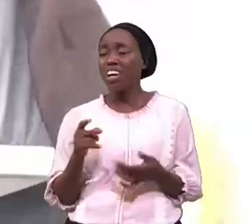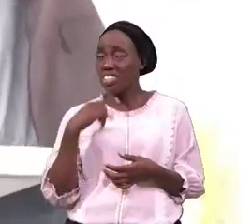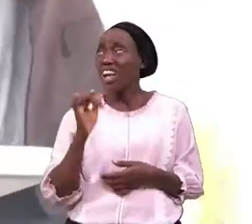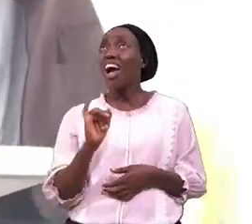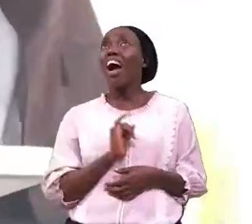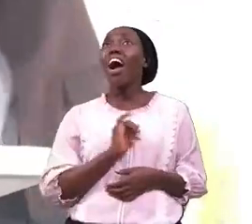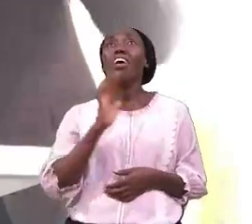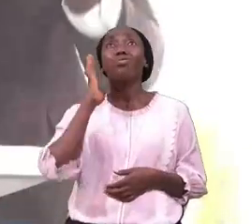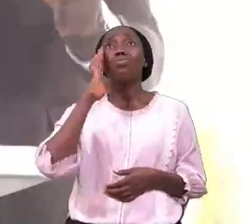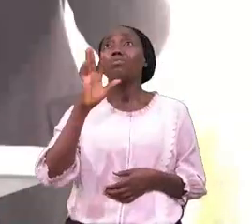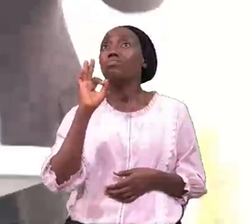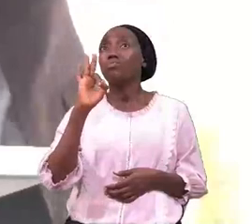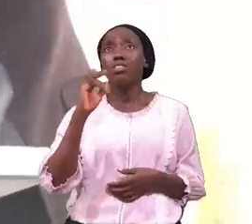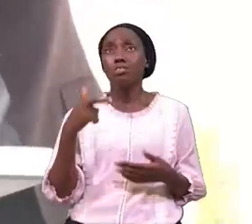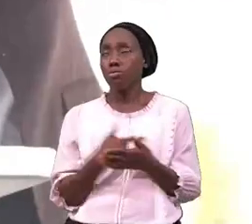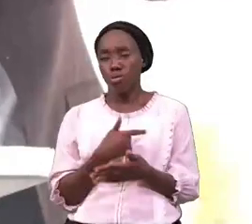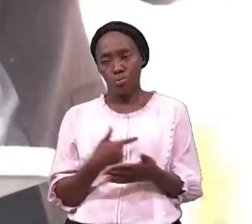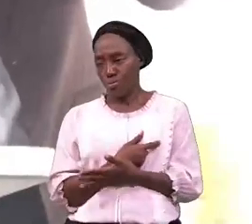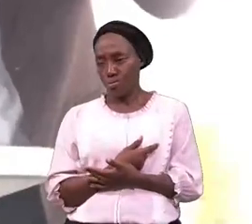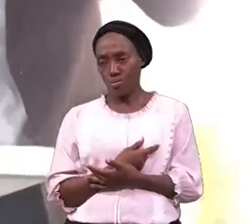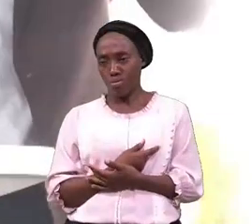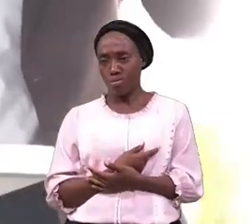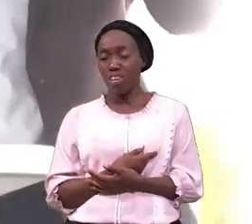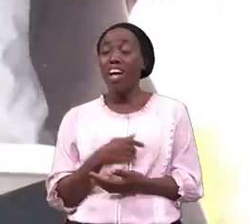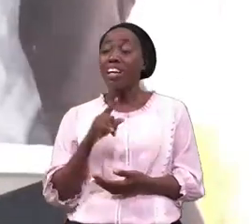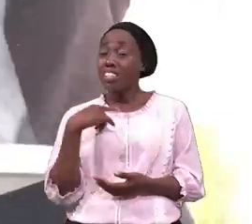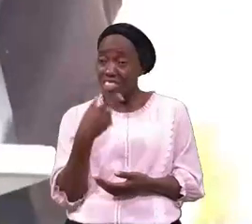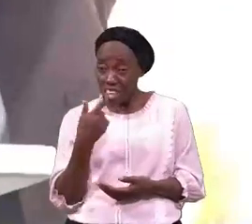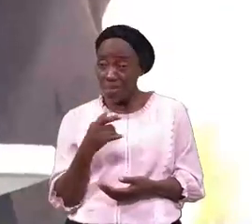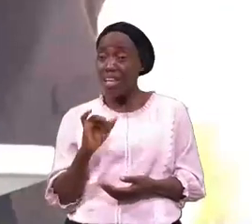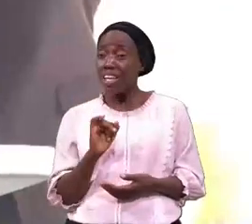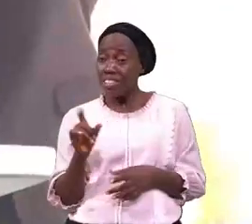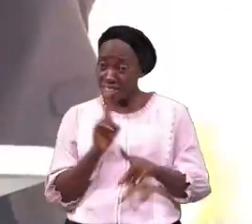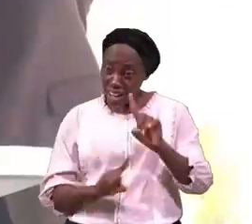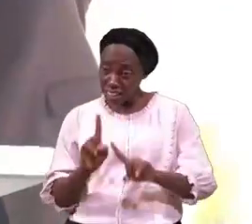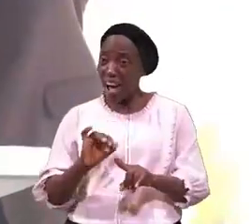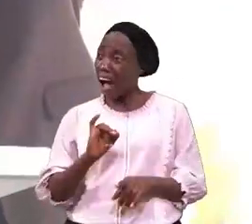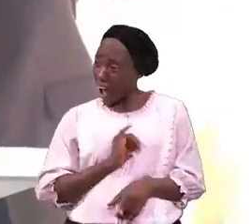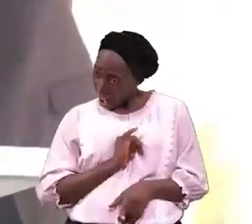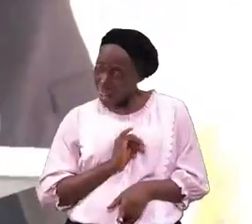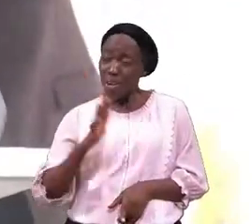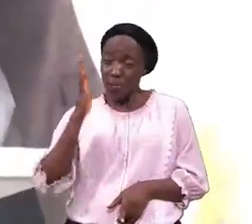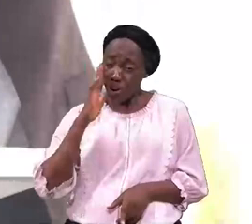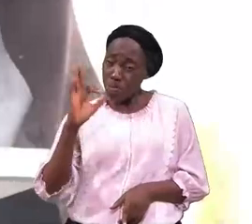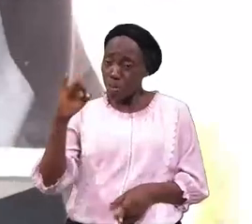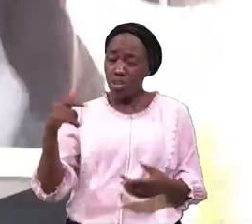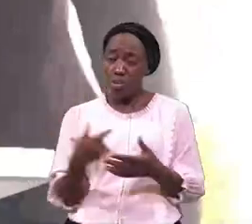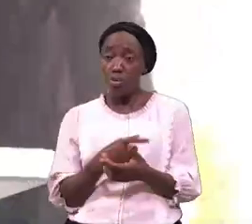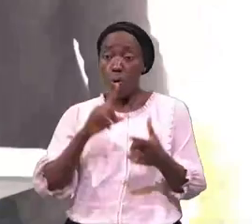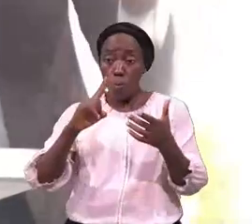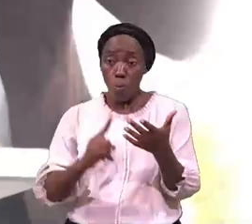l'évangile. Je vais prêcher l'évangile. Je vais prêcher l'évangile. Je ne cache pas